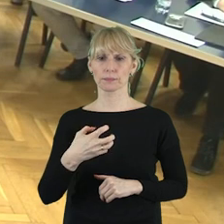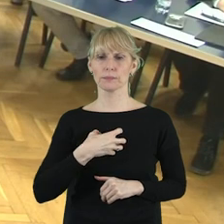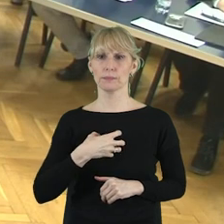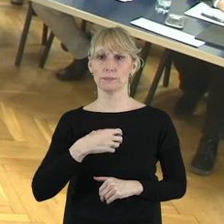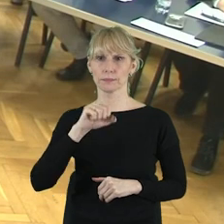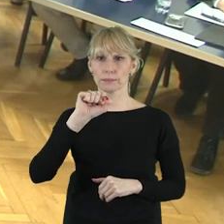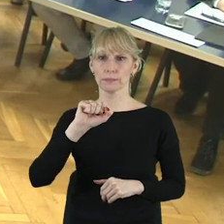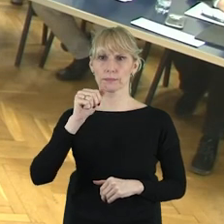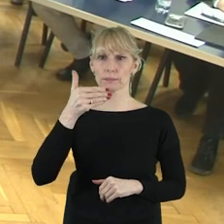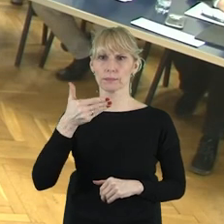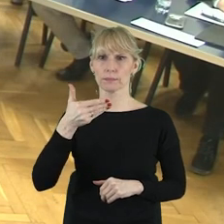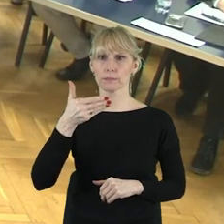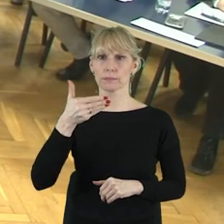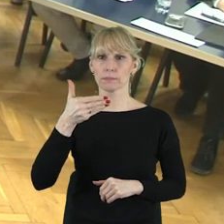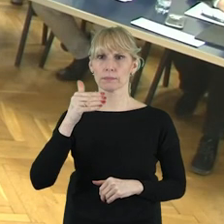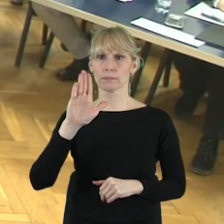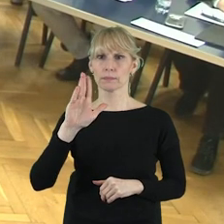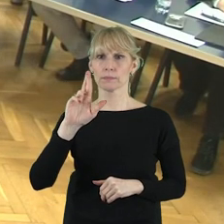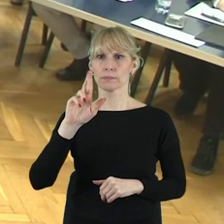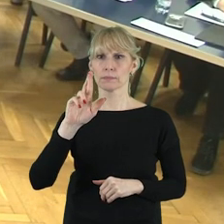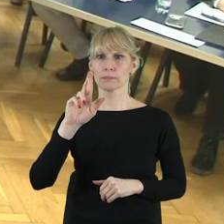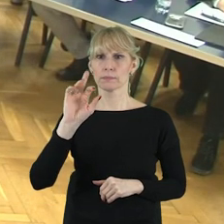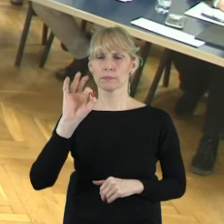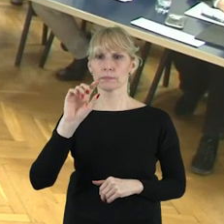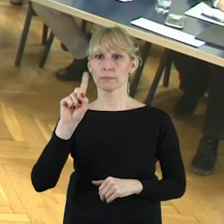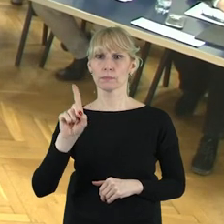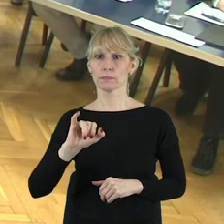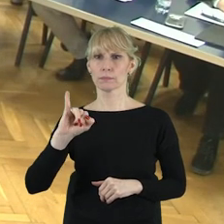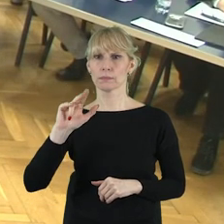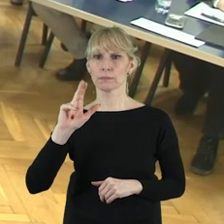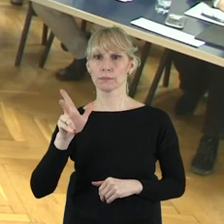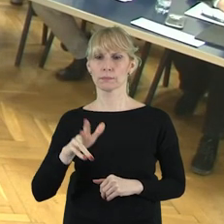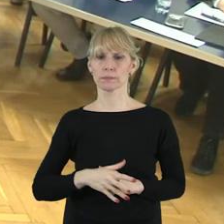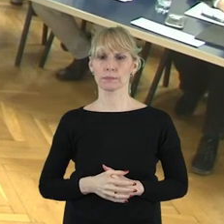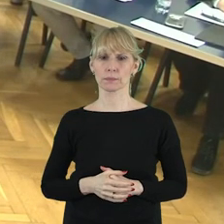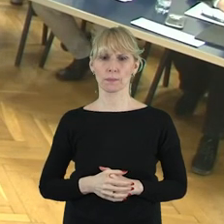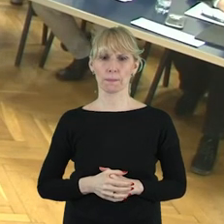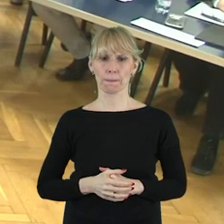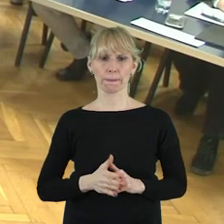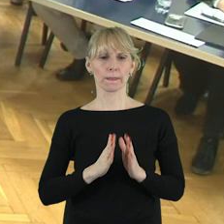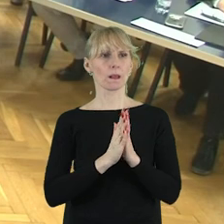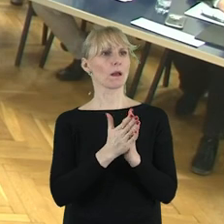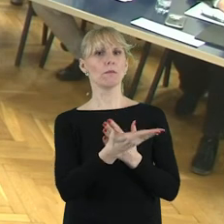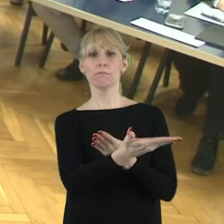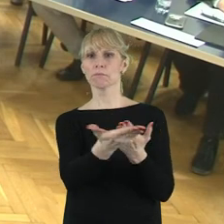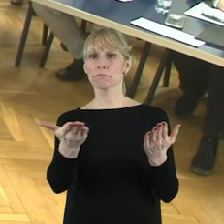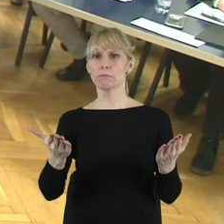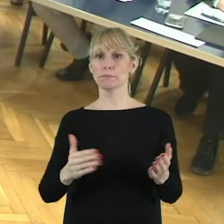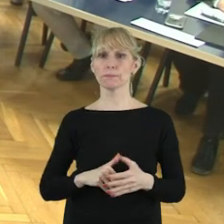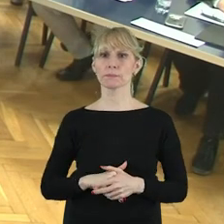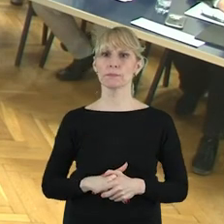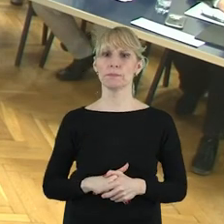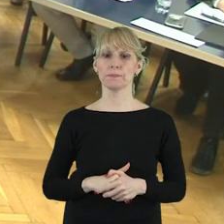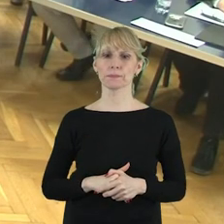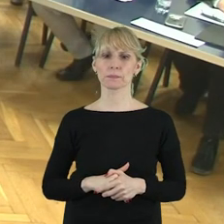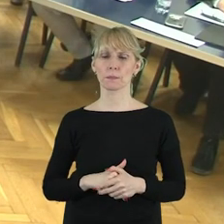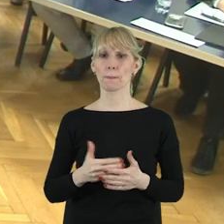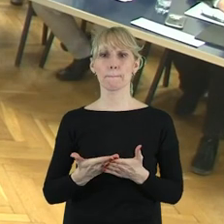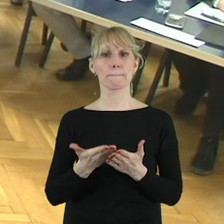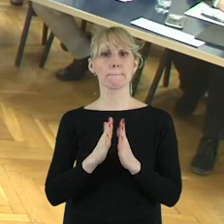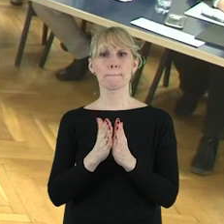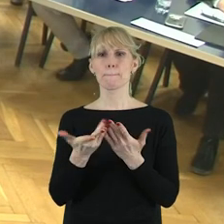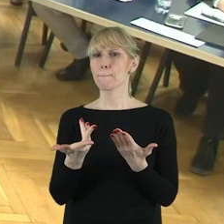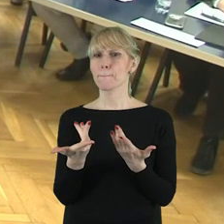żeby... Już, zaraz Panie Marszałku, prosiłabym jednak Państwa radnych, żeby nie robić osobistych wycieczek w stronę innych